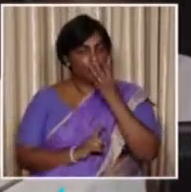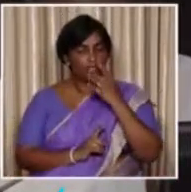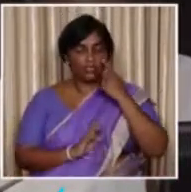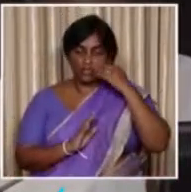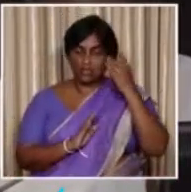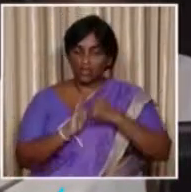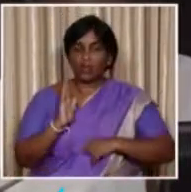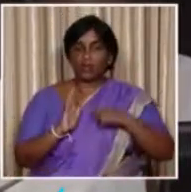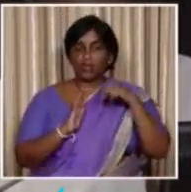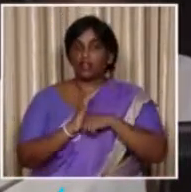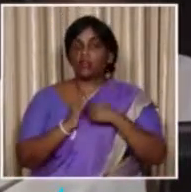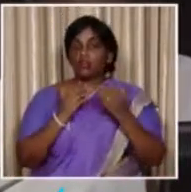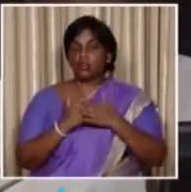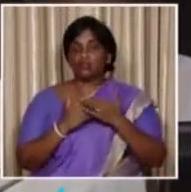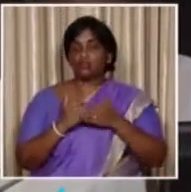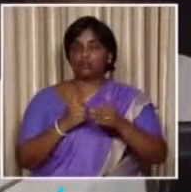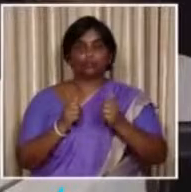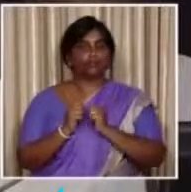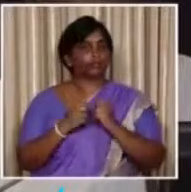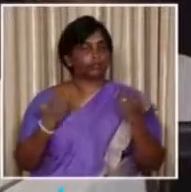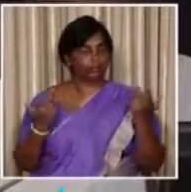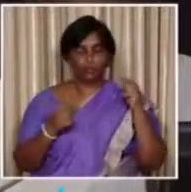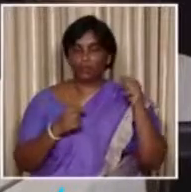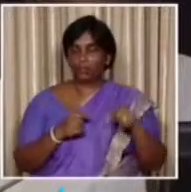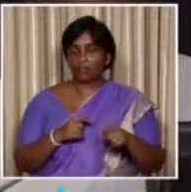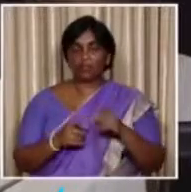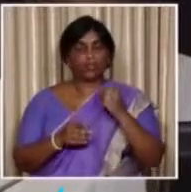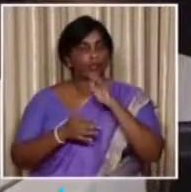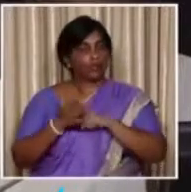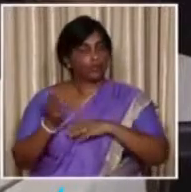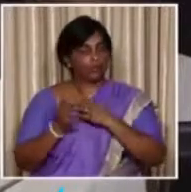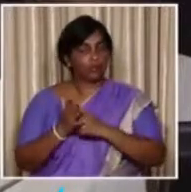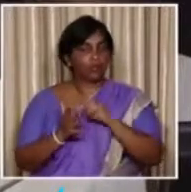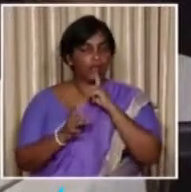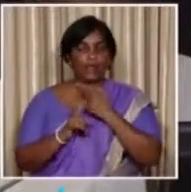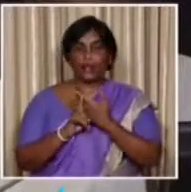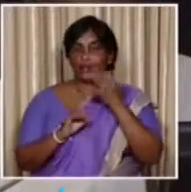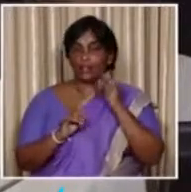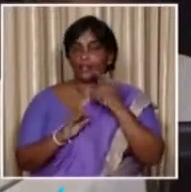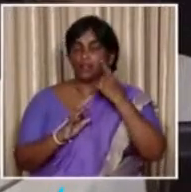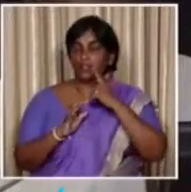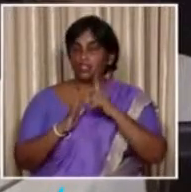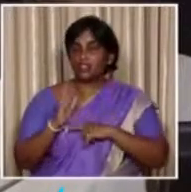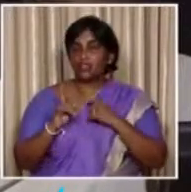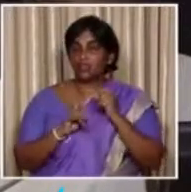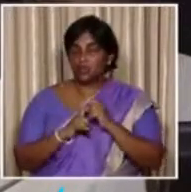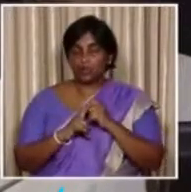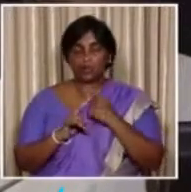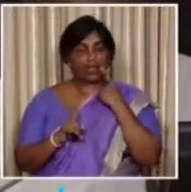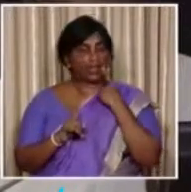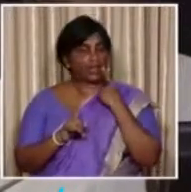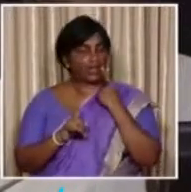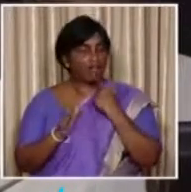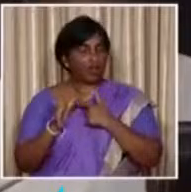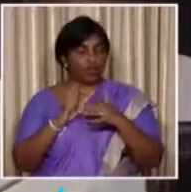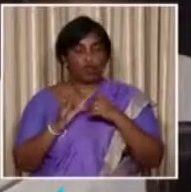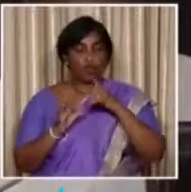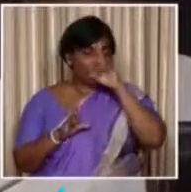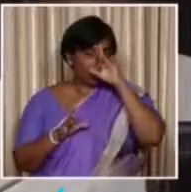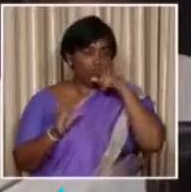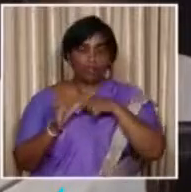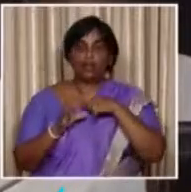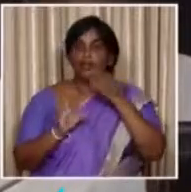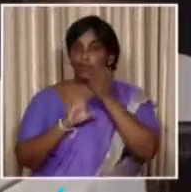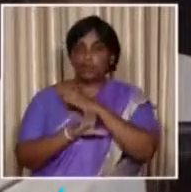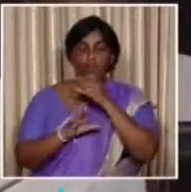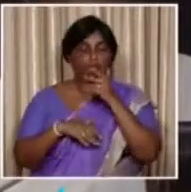රූණ හදනවායි කියලා. ඒකට වෙච්ච දෙයක් නැහැ. දැන් මේ සැරේ අය වේල ලේකනේ කියනවා කැලණිය ජපුර රජරට හදනවායි කියලා. ඒතකොට ගිය සැරේ ඒවත් හරියට හදන්නේ